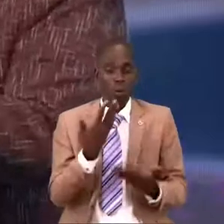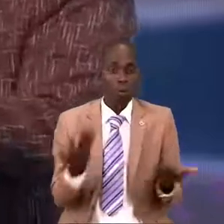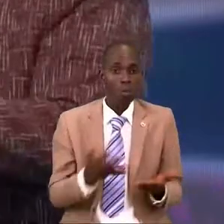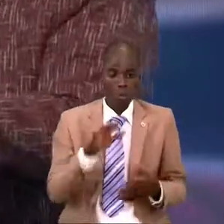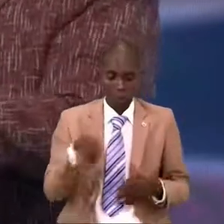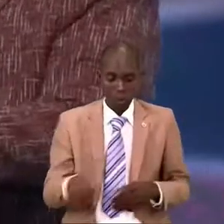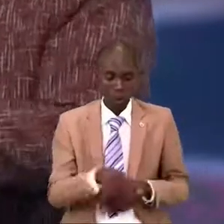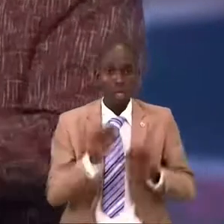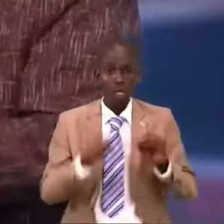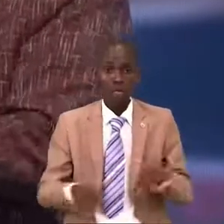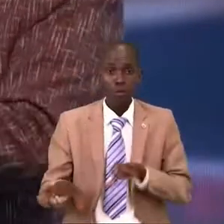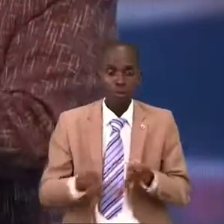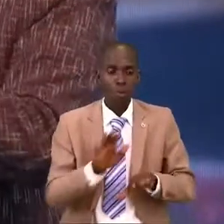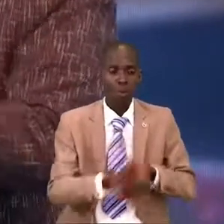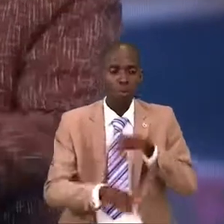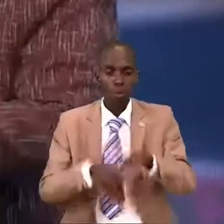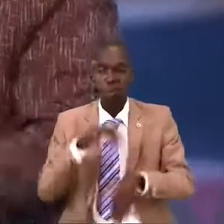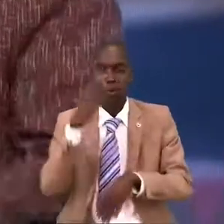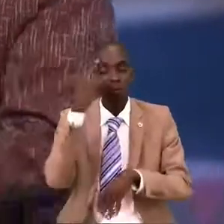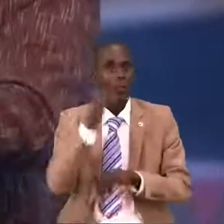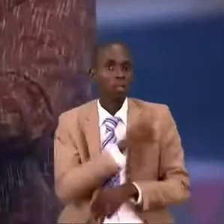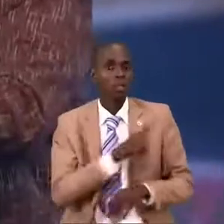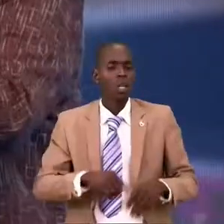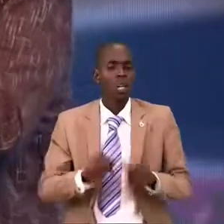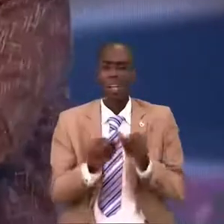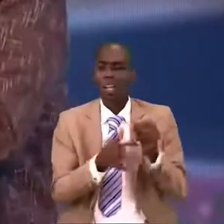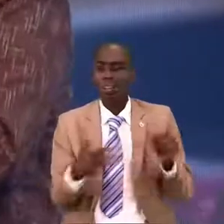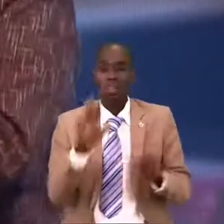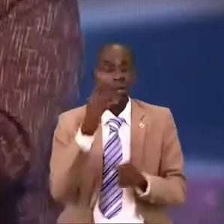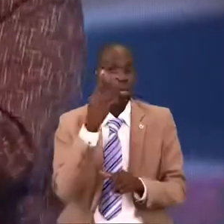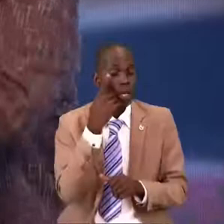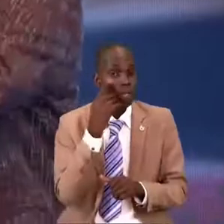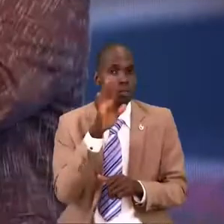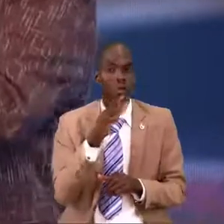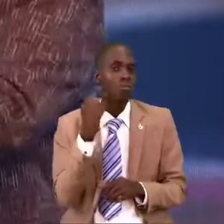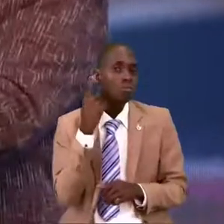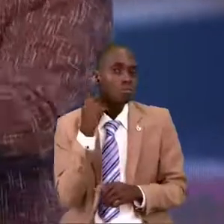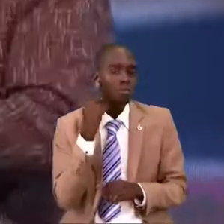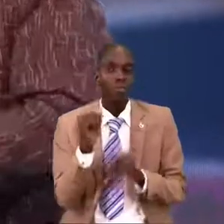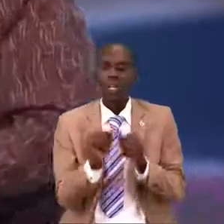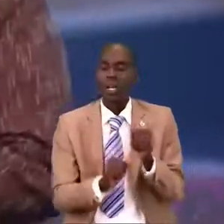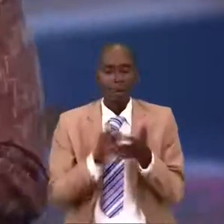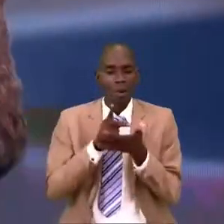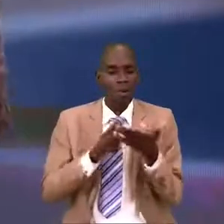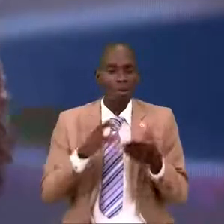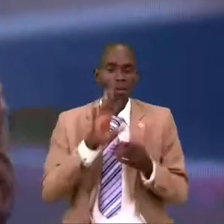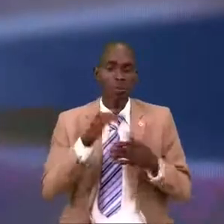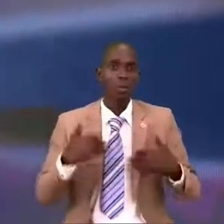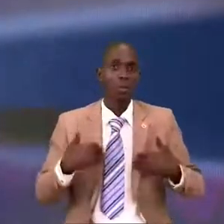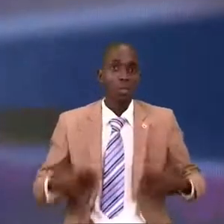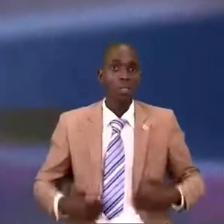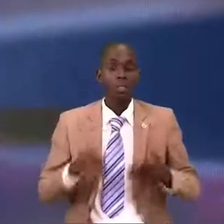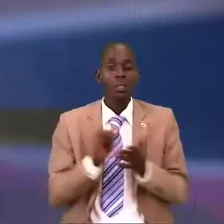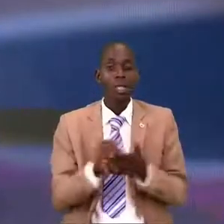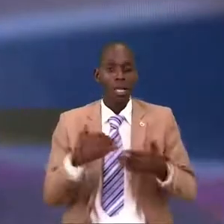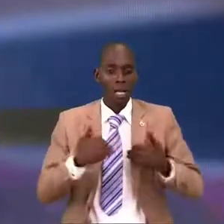tes oreilles, toute partie de ton corps qui a reçu maintenant la puissance de guérison du Seigneur, tu